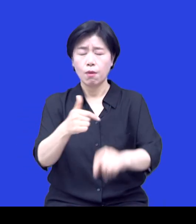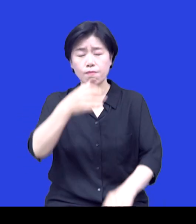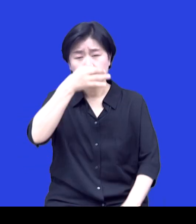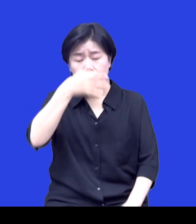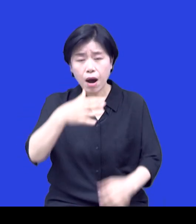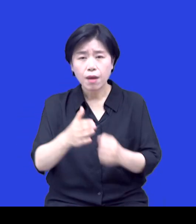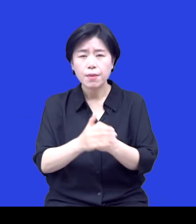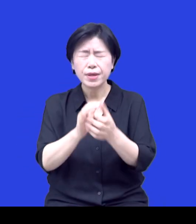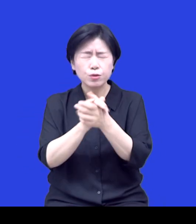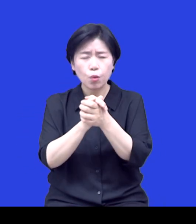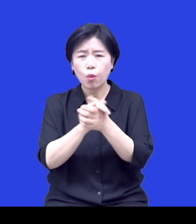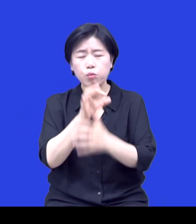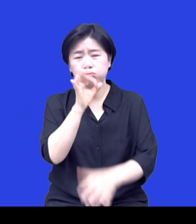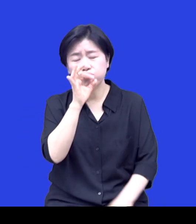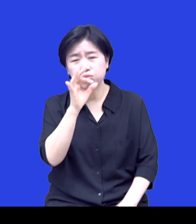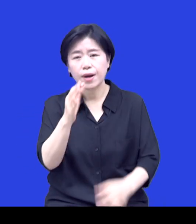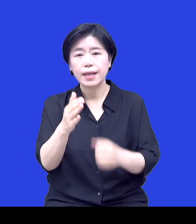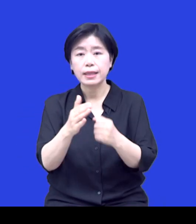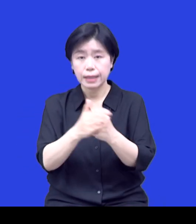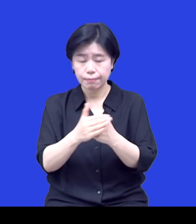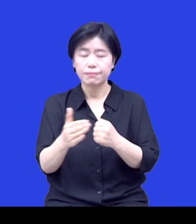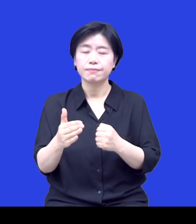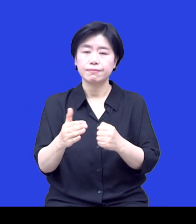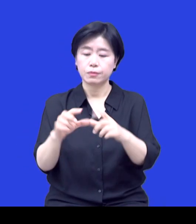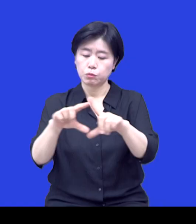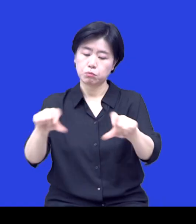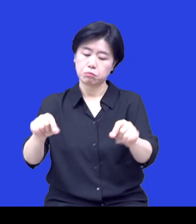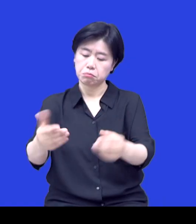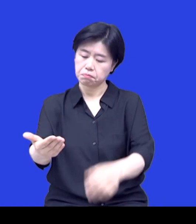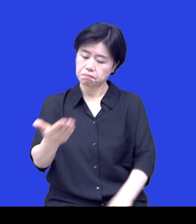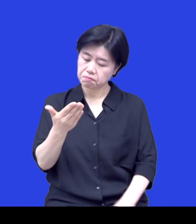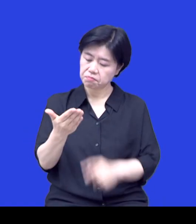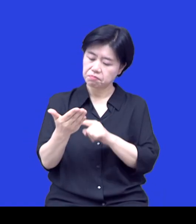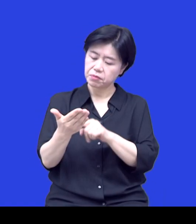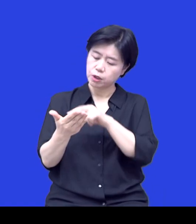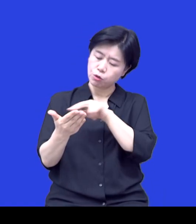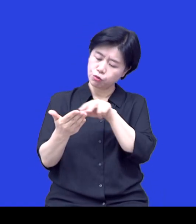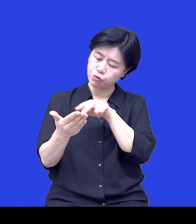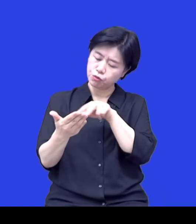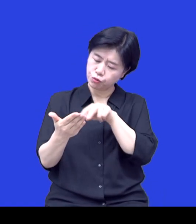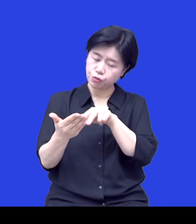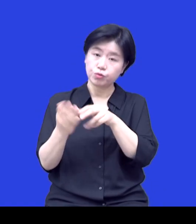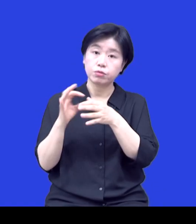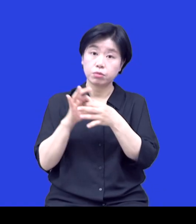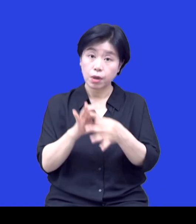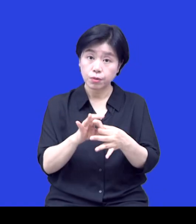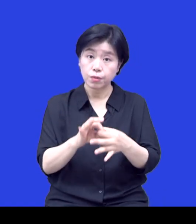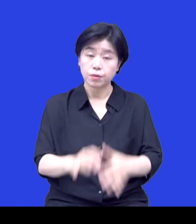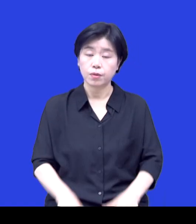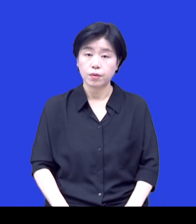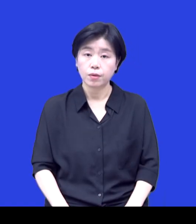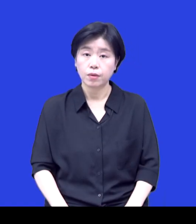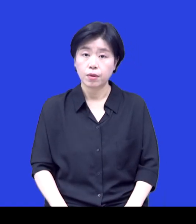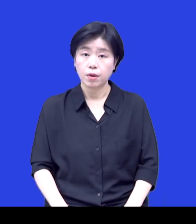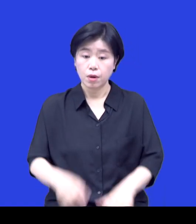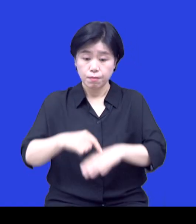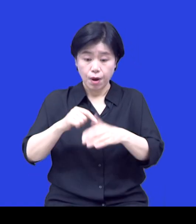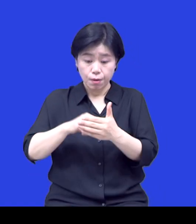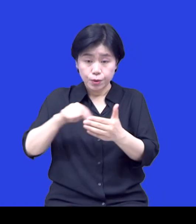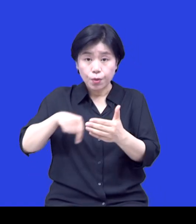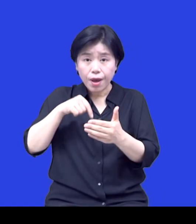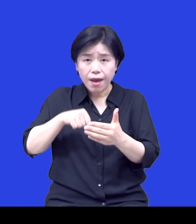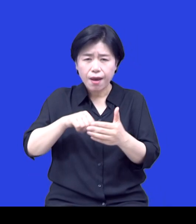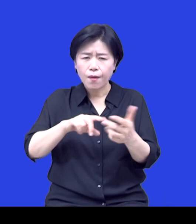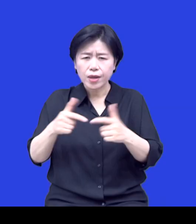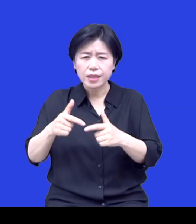네. 말씀 카드를 계속 읽었어요. 읽고 있는데 내 안에 있던 그 악한 말들이 주던 어둠의 영이 막 떠나가는